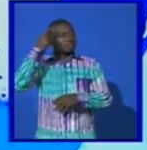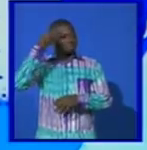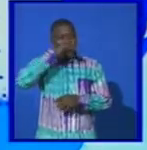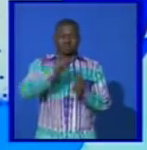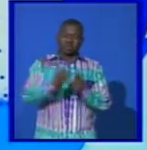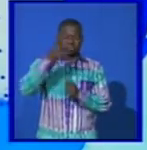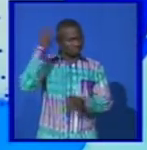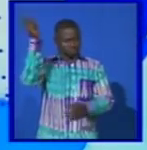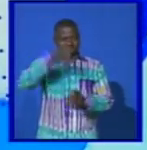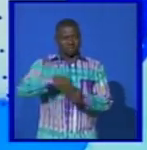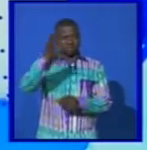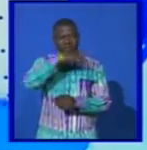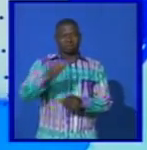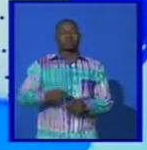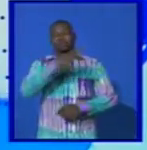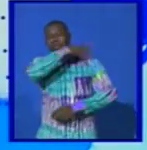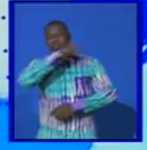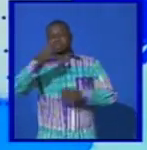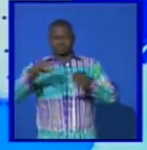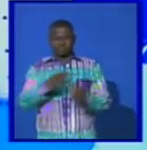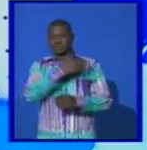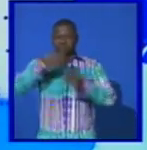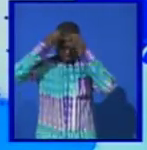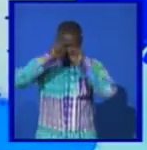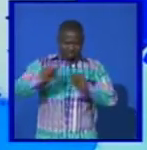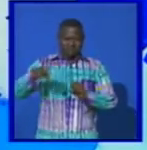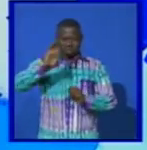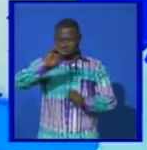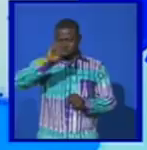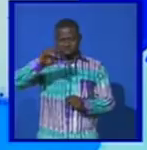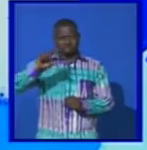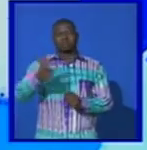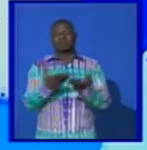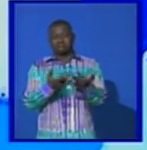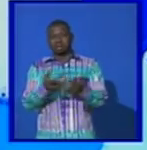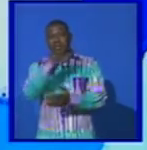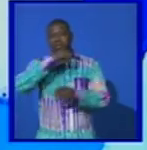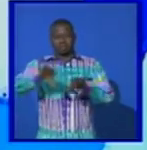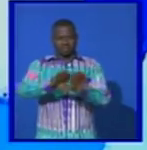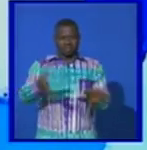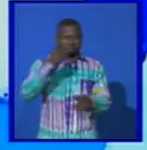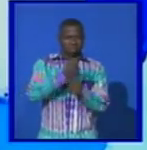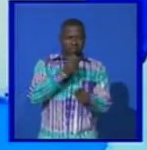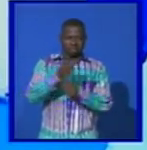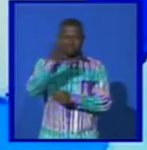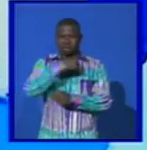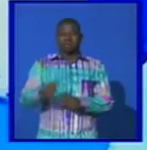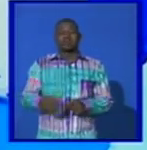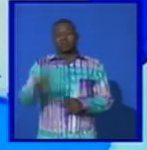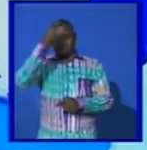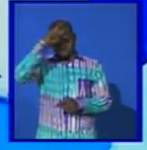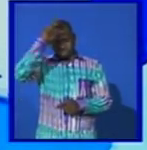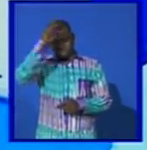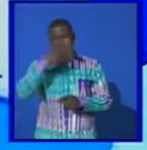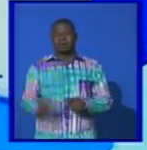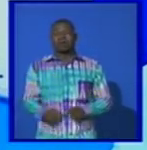gouvernement de la CEDEAO. En attendant l'ouverture des travaux de cette conférence au sommet, Rokma Christian Kabore a accordé des audiences